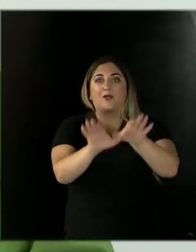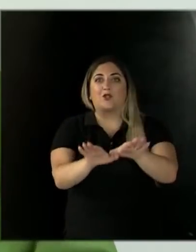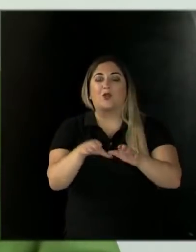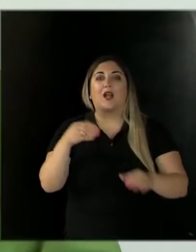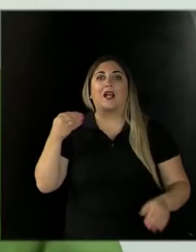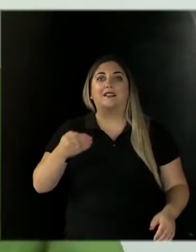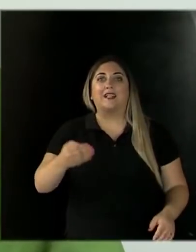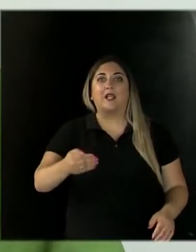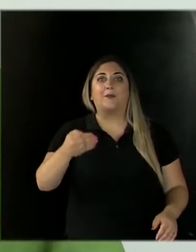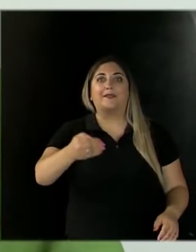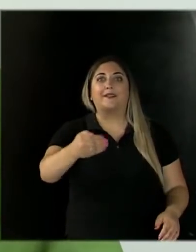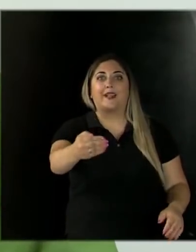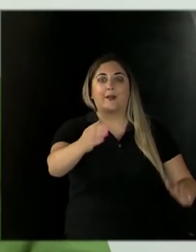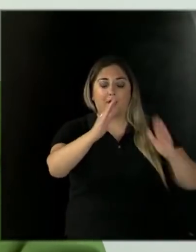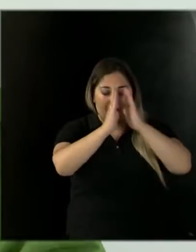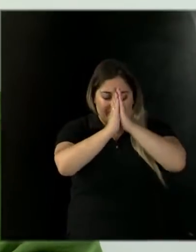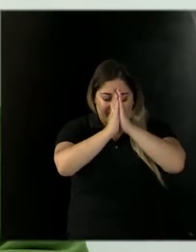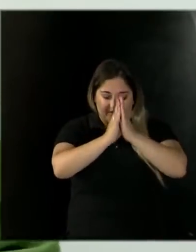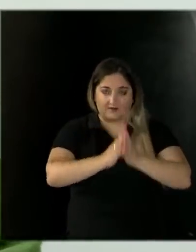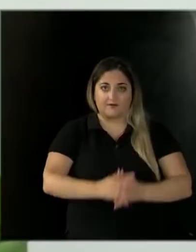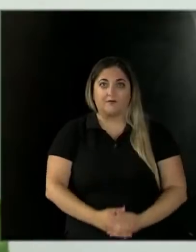Santu għal dejjem ta' dejjem.